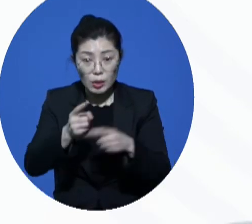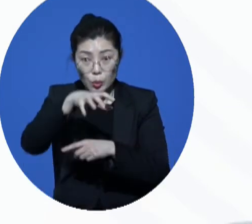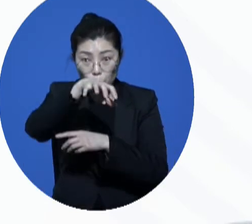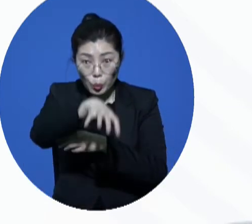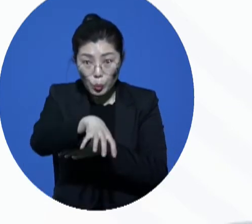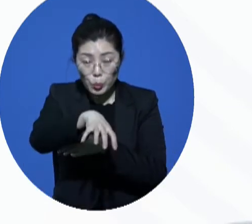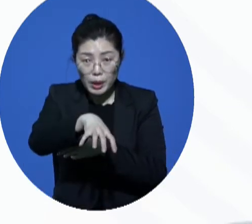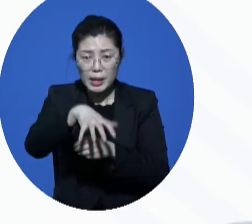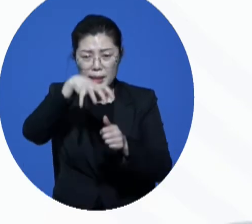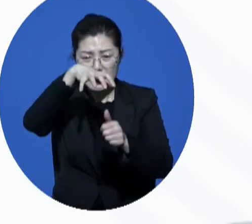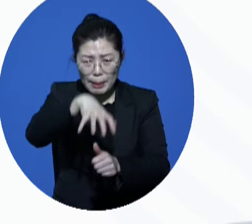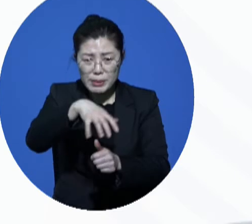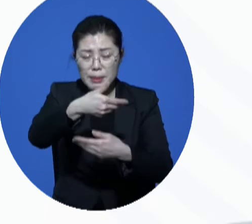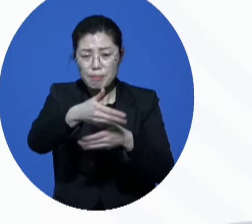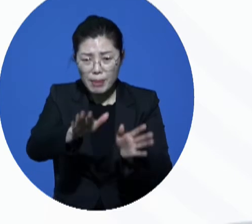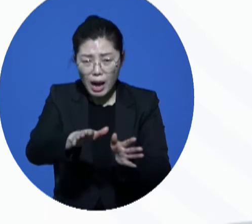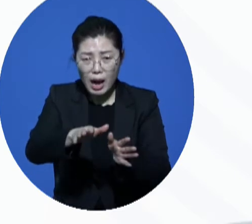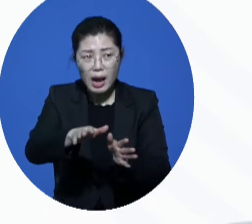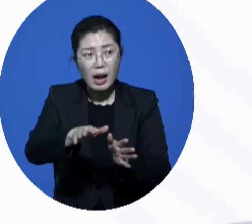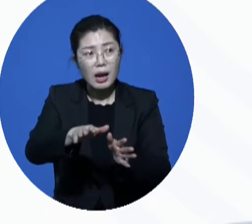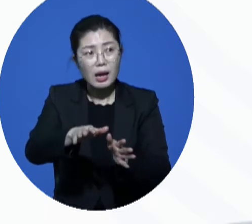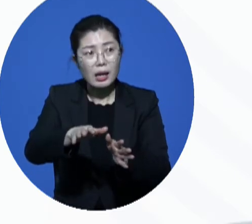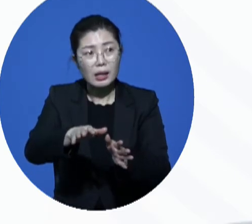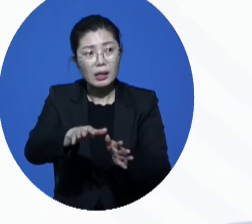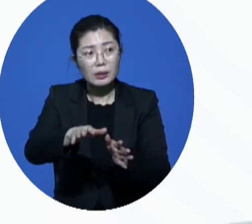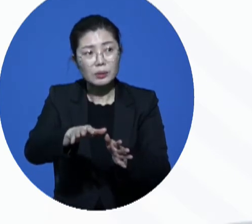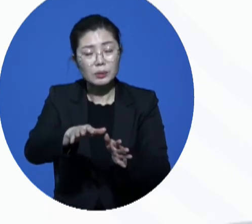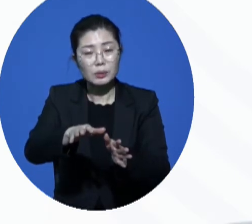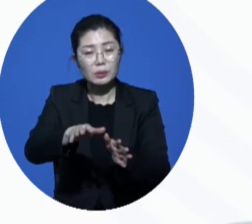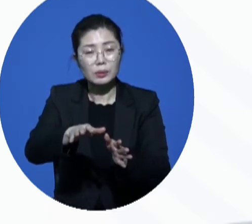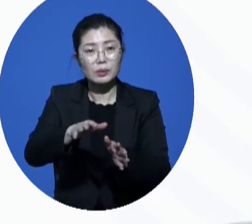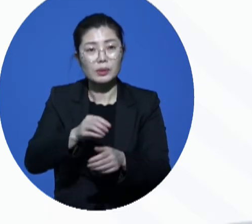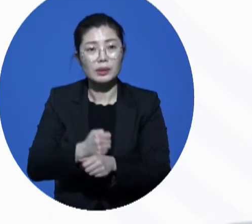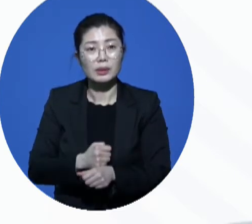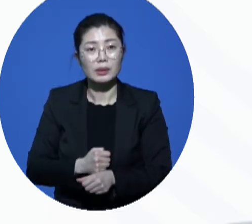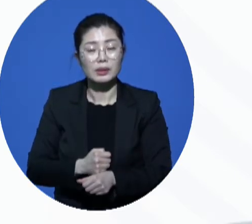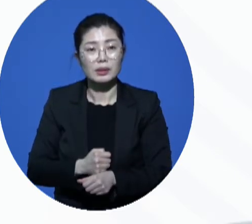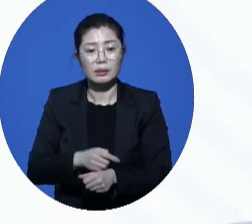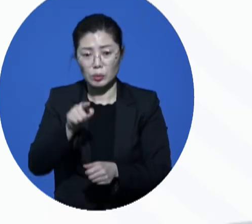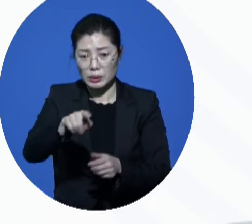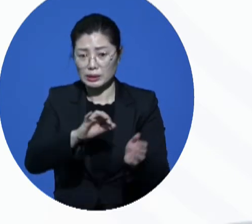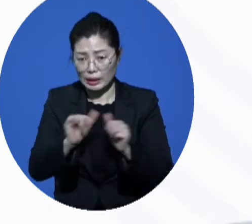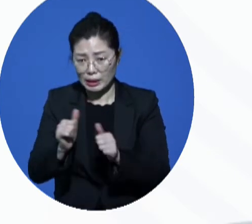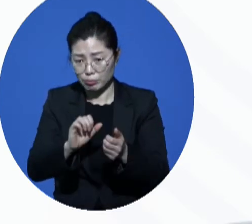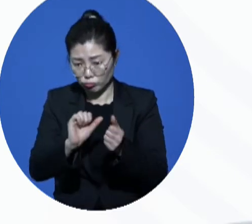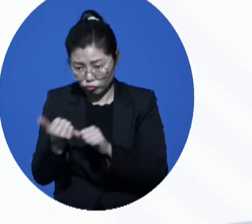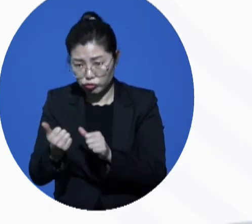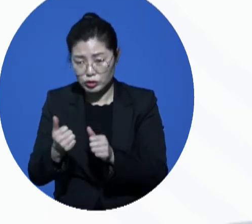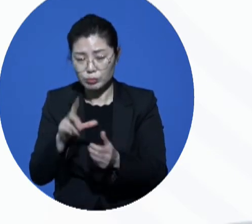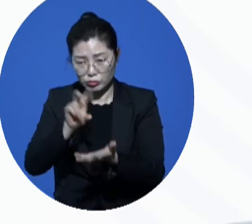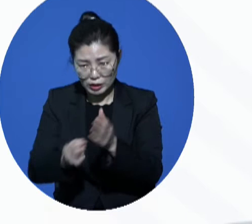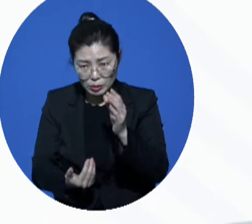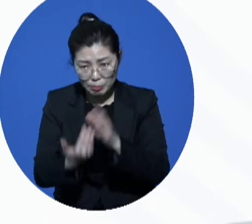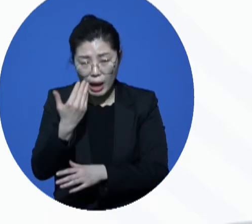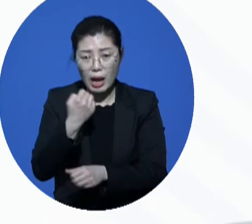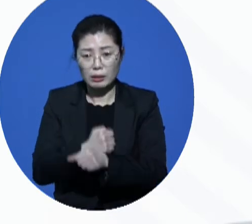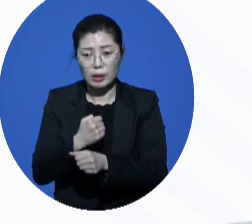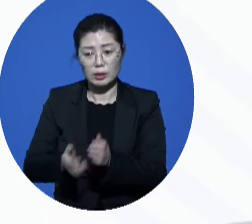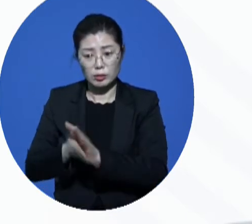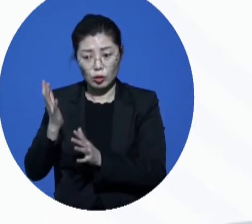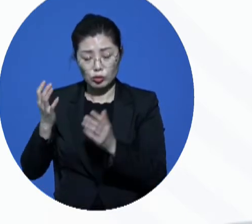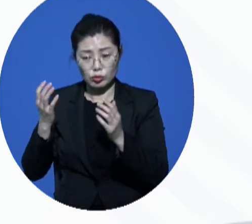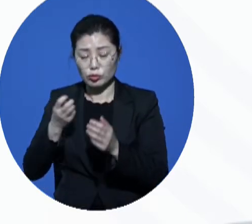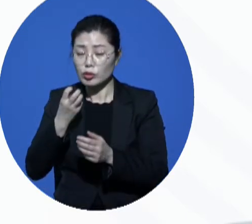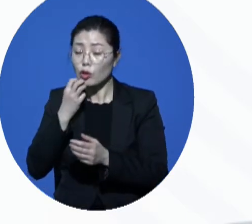신화대화론에서는 감금방, 이들은 이제 보호방이라고 불렀다고 합니다. 원생이 사망하는 사건이 발생했고요. 그러나 서울시는 이에 대한